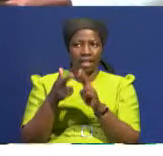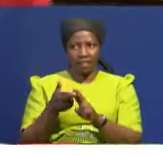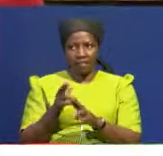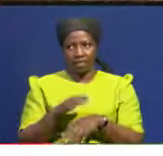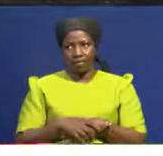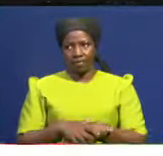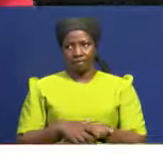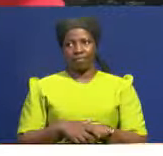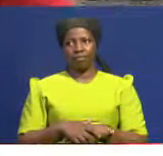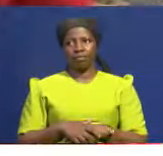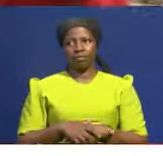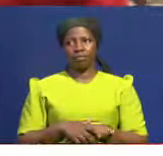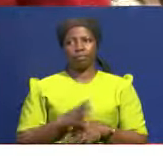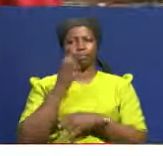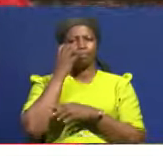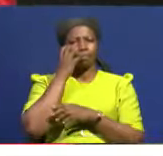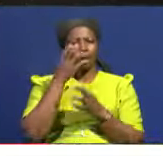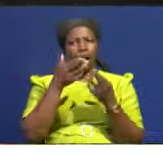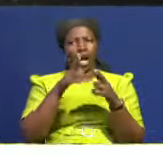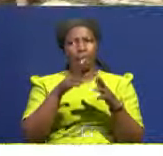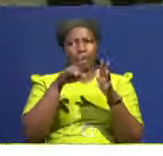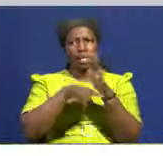Kakamega.